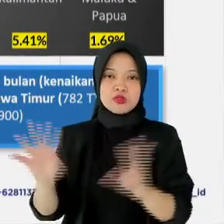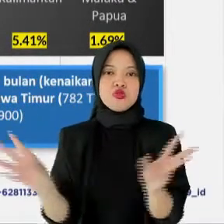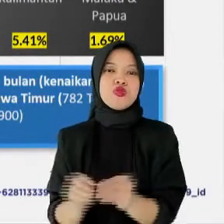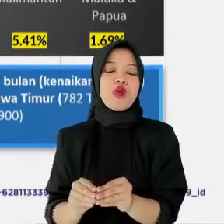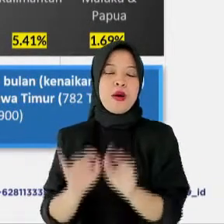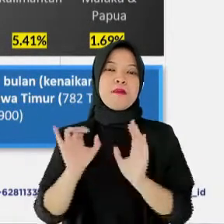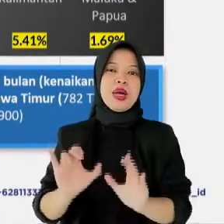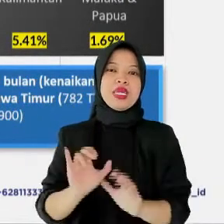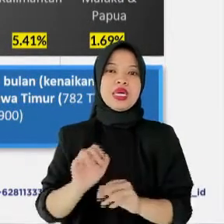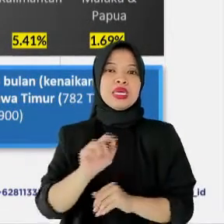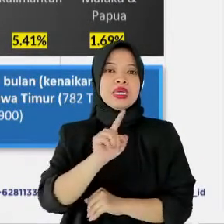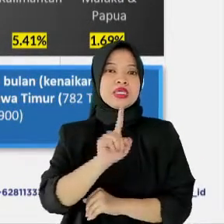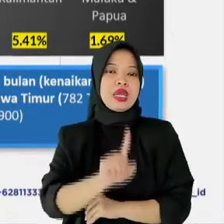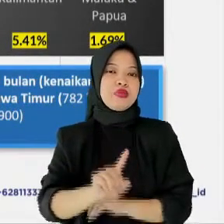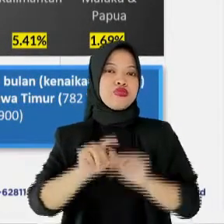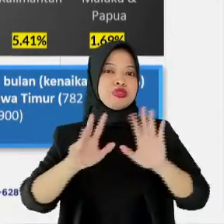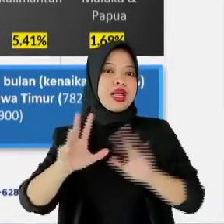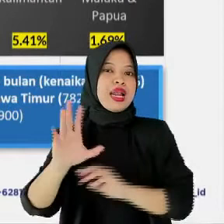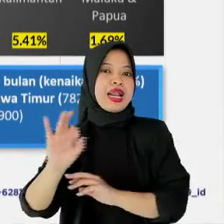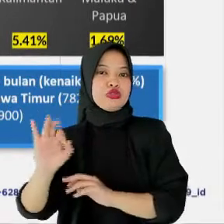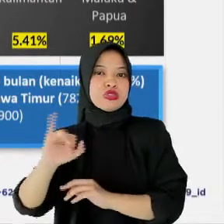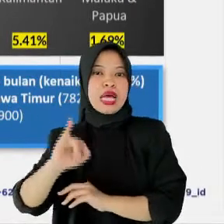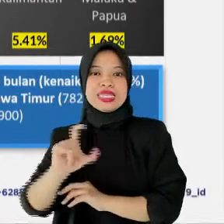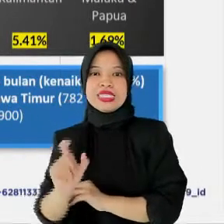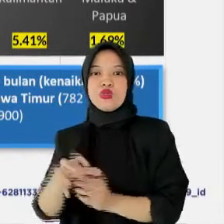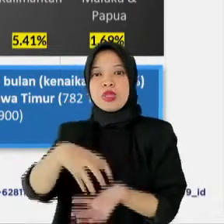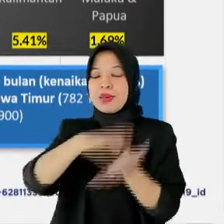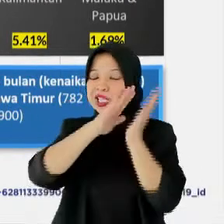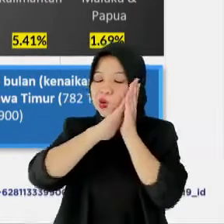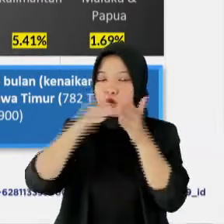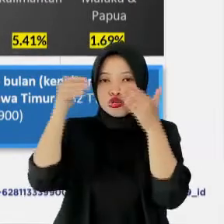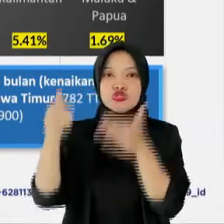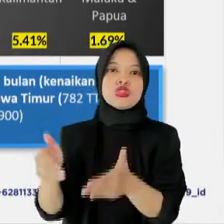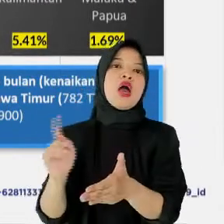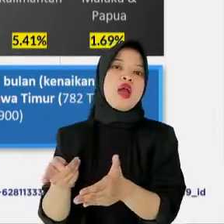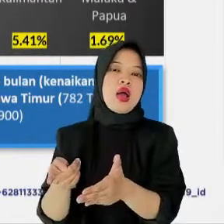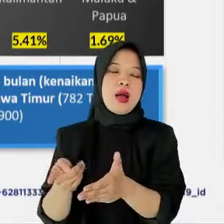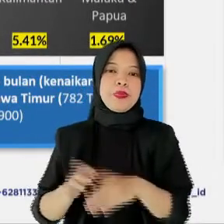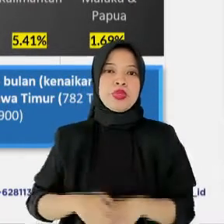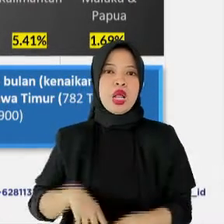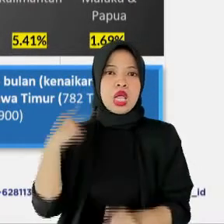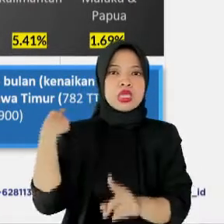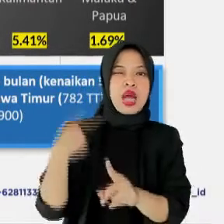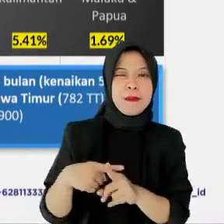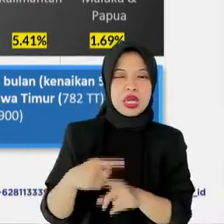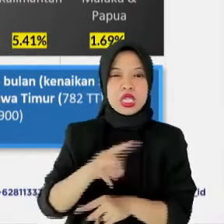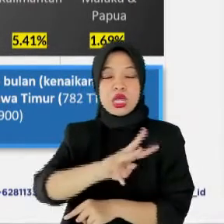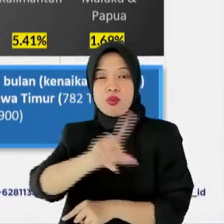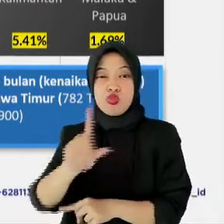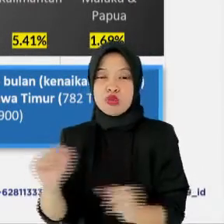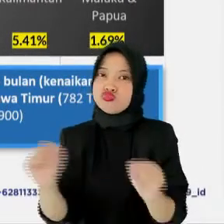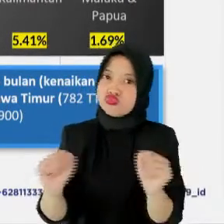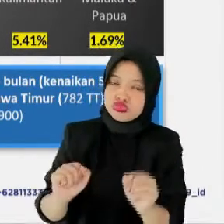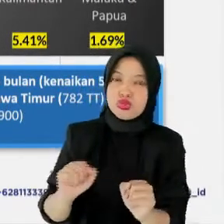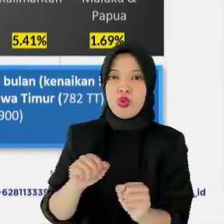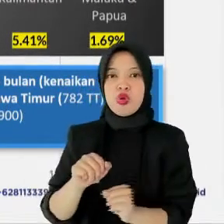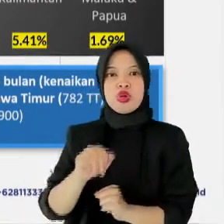banyak saat ini 1.900 tempat tidur ICU-nya, dan ini juga penambahannya dalam waktu 3 bulan